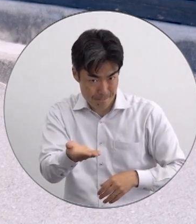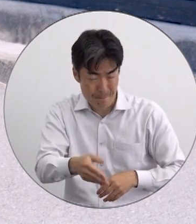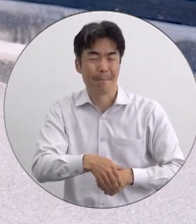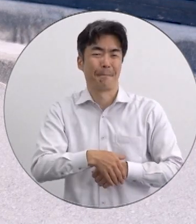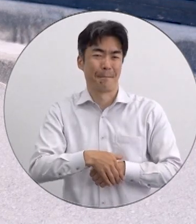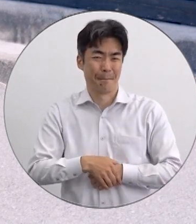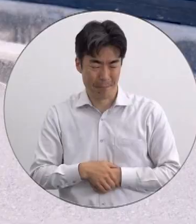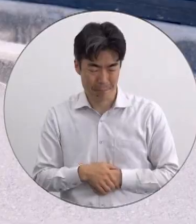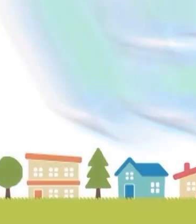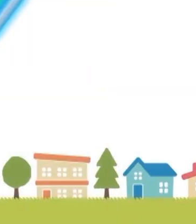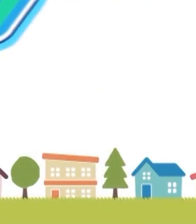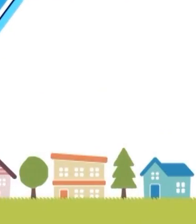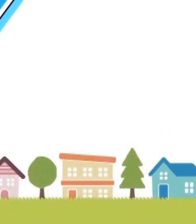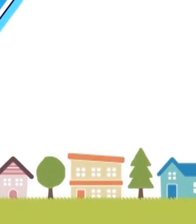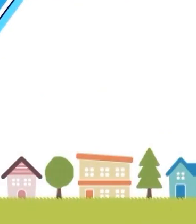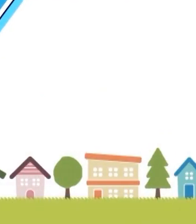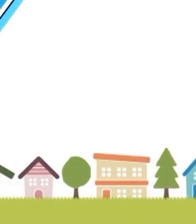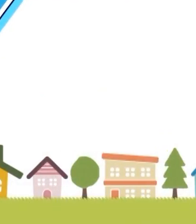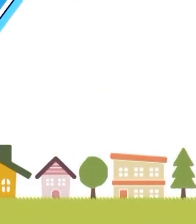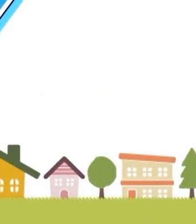ーから。